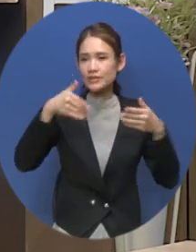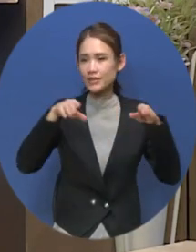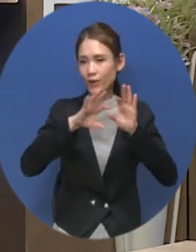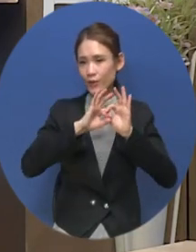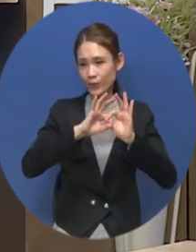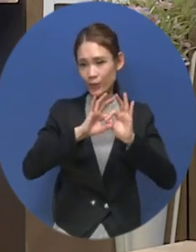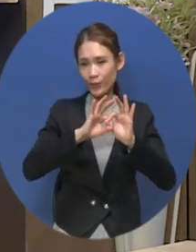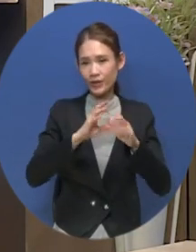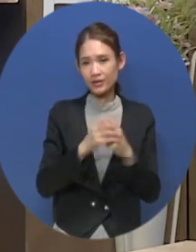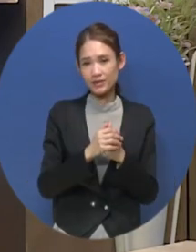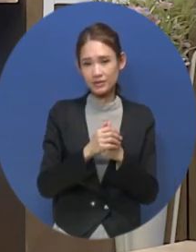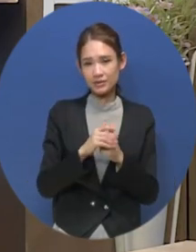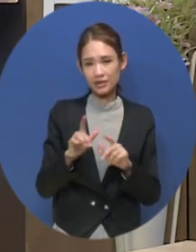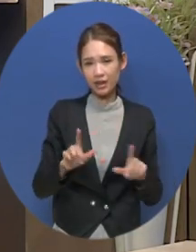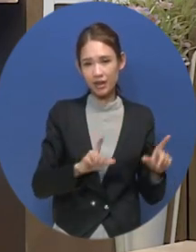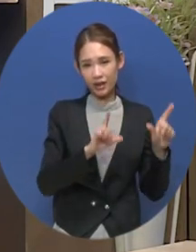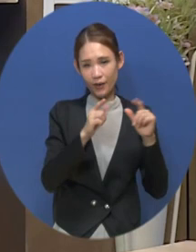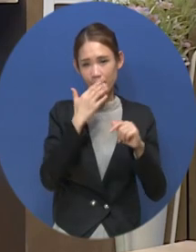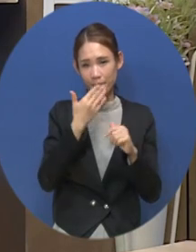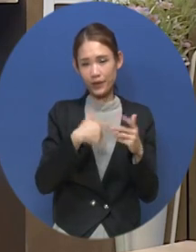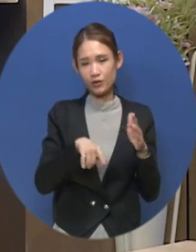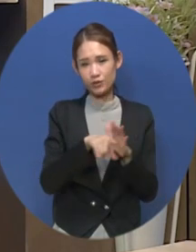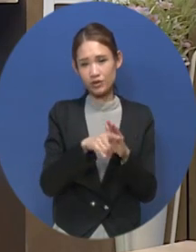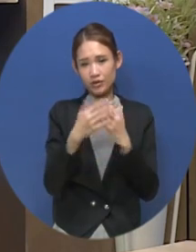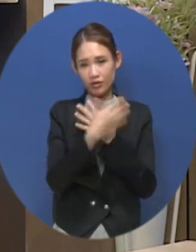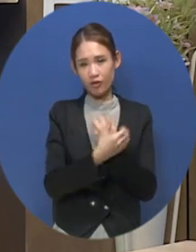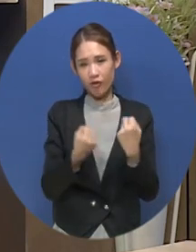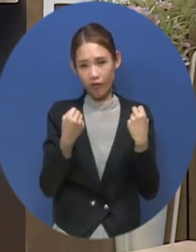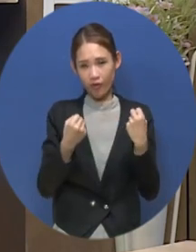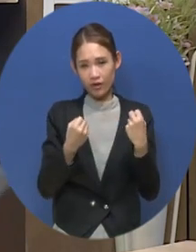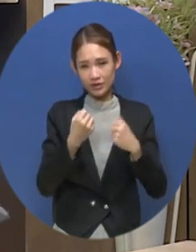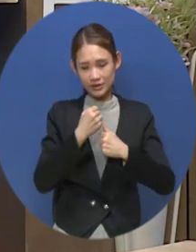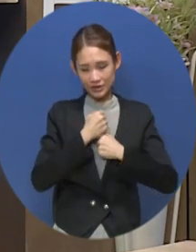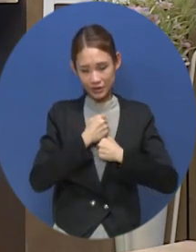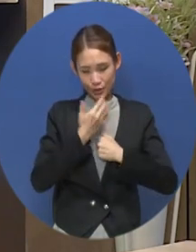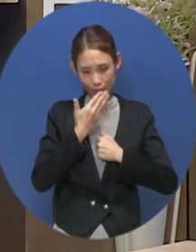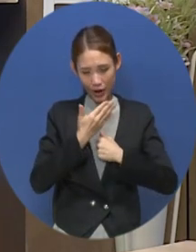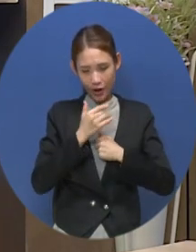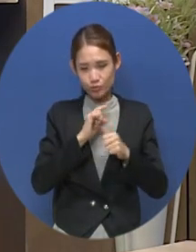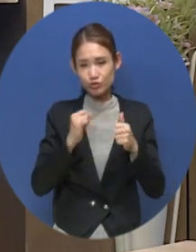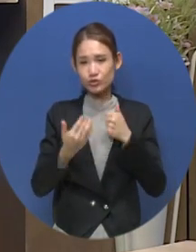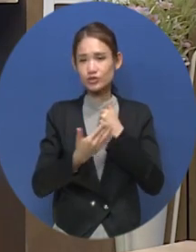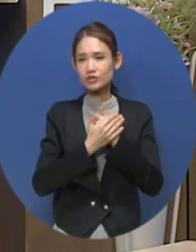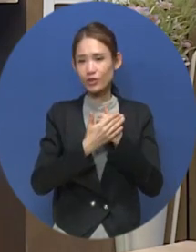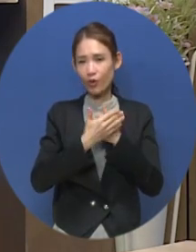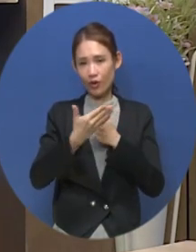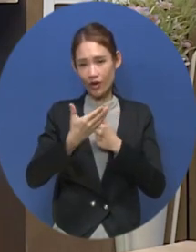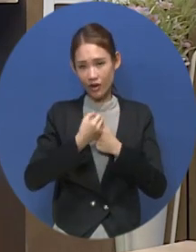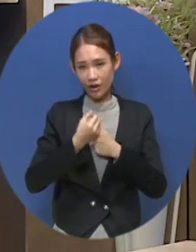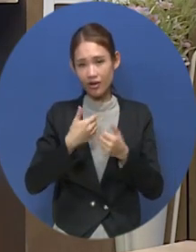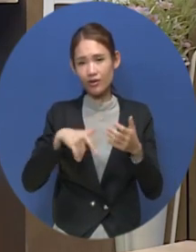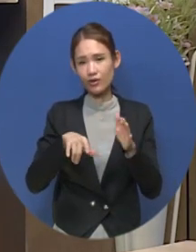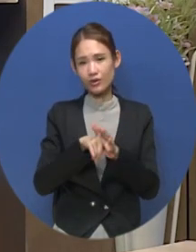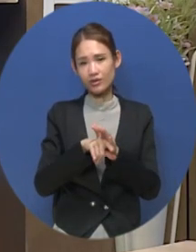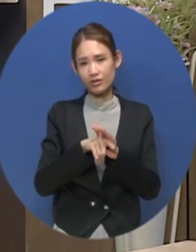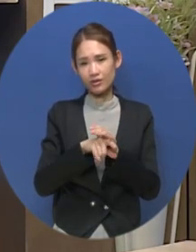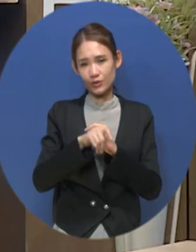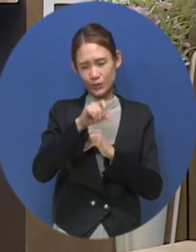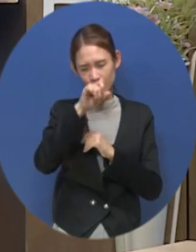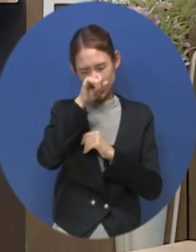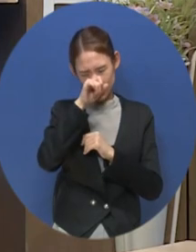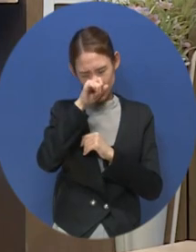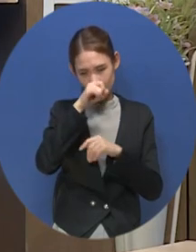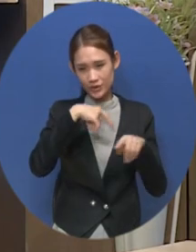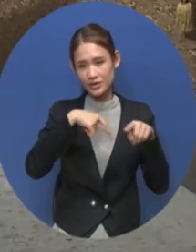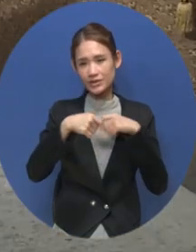이런 체육 활동을 할 수 있고 건강을 지킬 수 있는 부분을 또 지원하고 계시기 때문에 또 굉장히 좋은 그렇습니다. 네, 지원 정책이라는